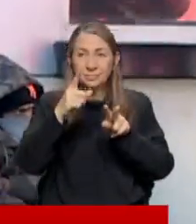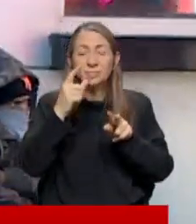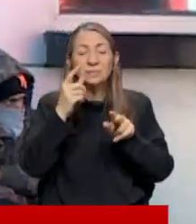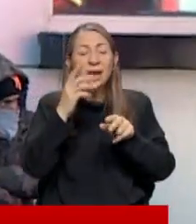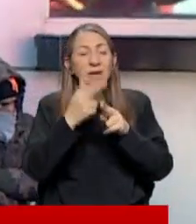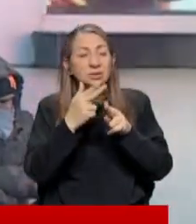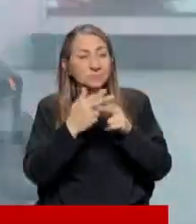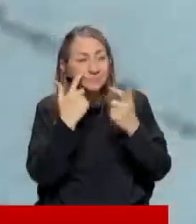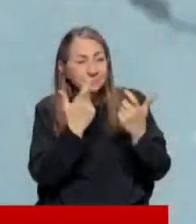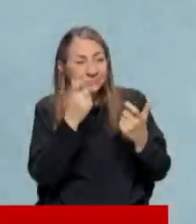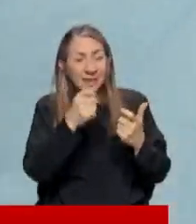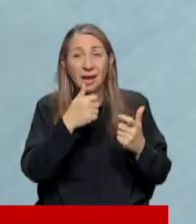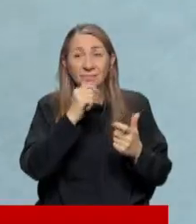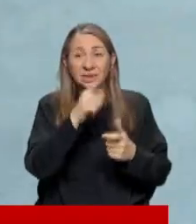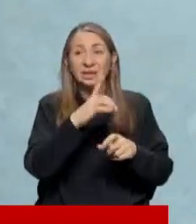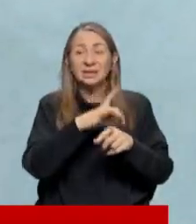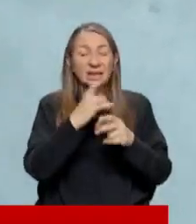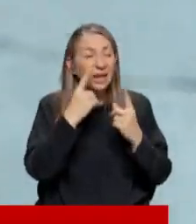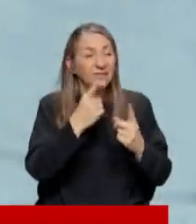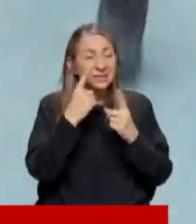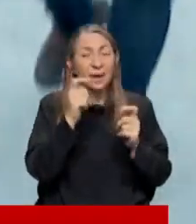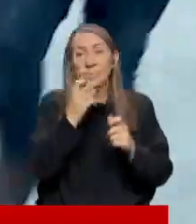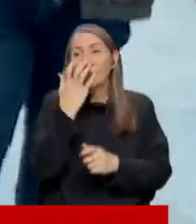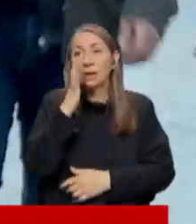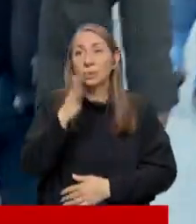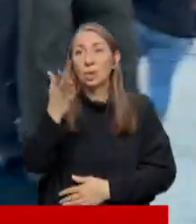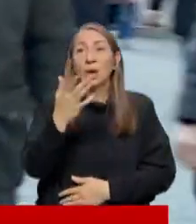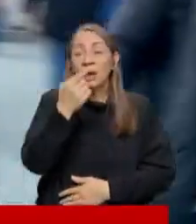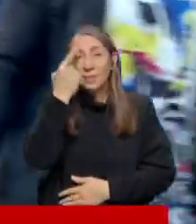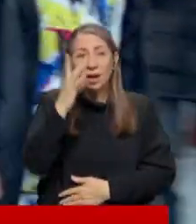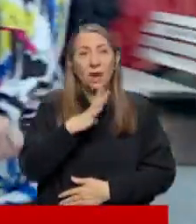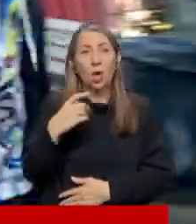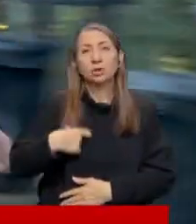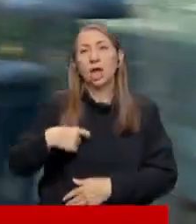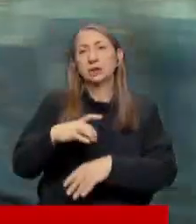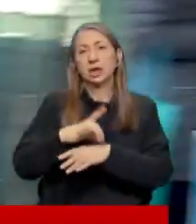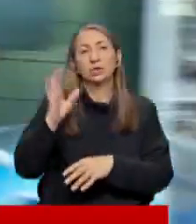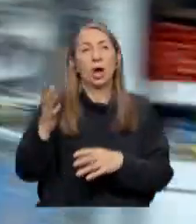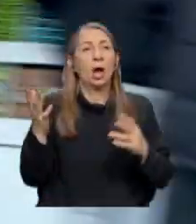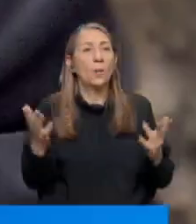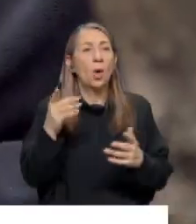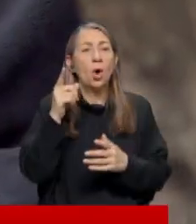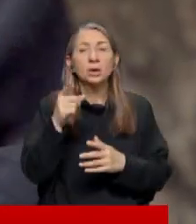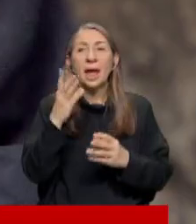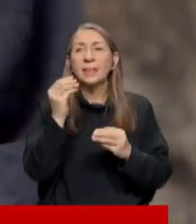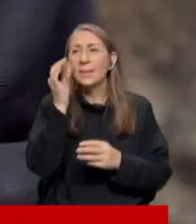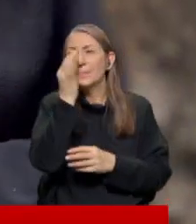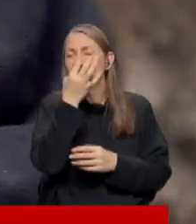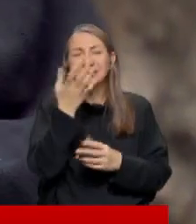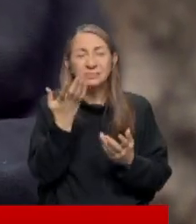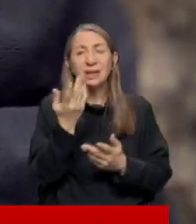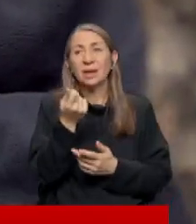gözlem altında tutulan abisinin tedavisinin yapılmasını bekliyor imkanı olan özel hastaneye gidiyor Ama orada da en basit